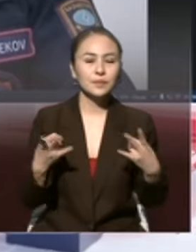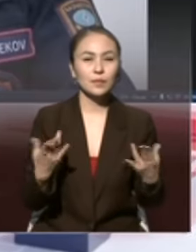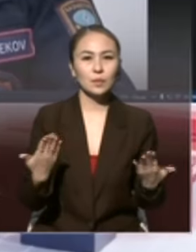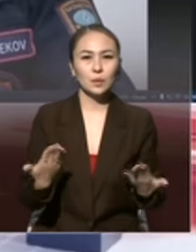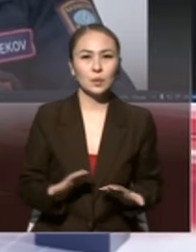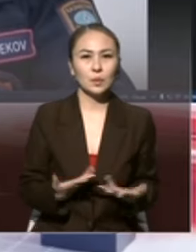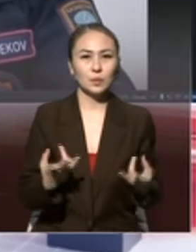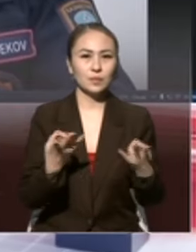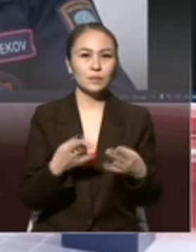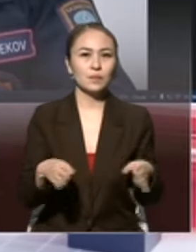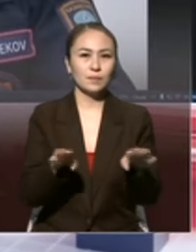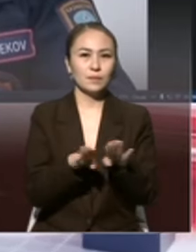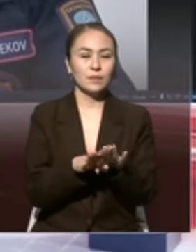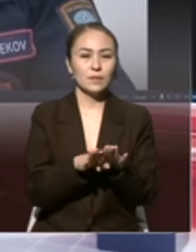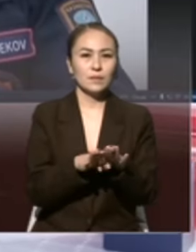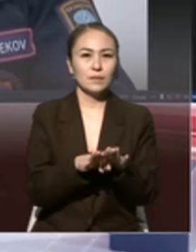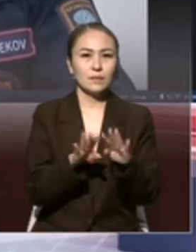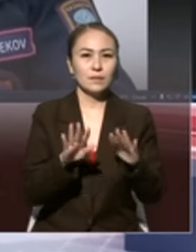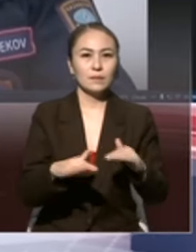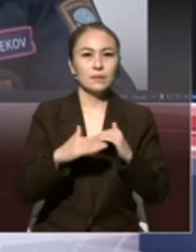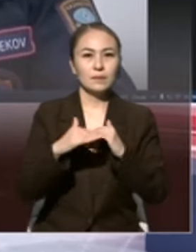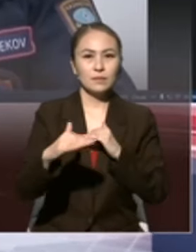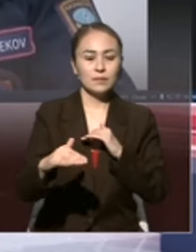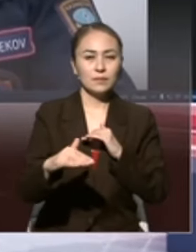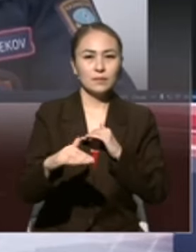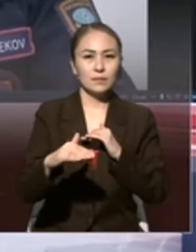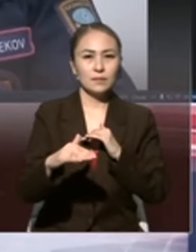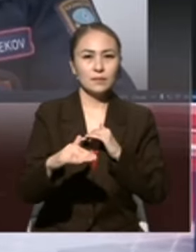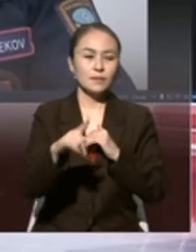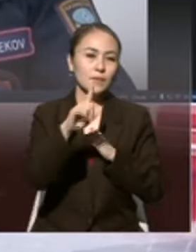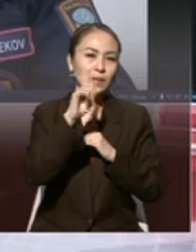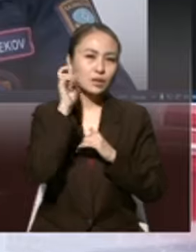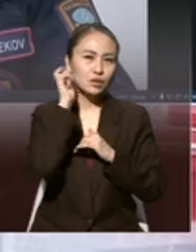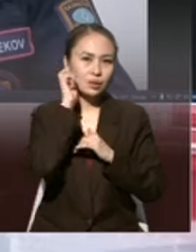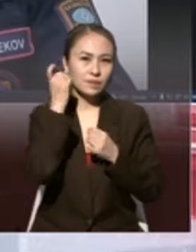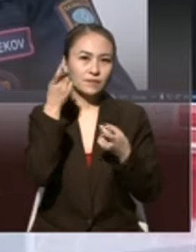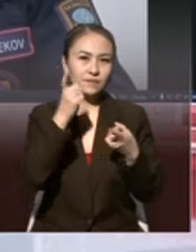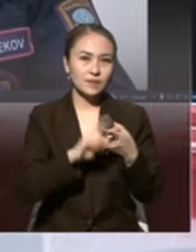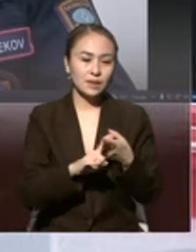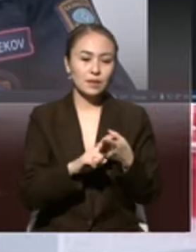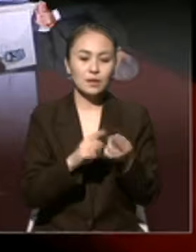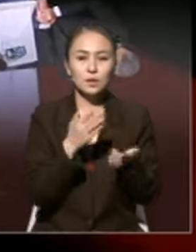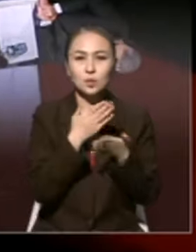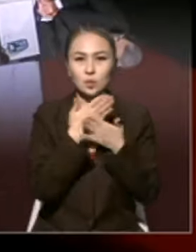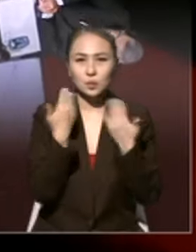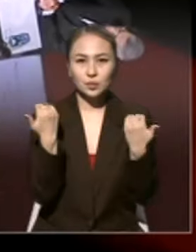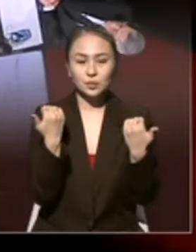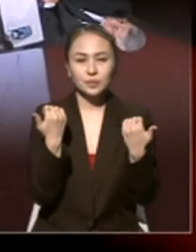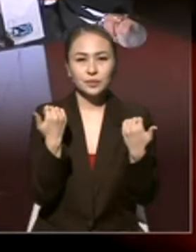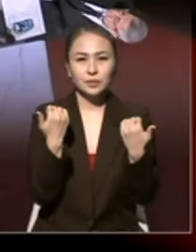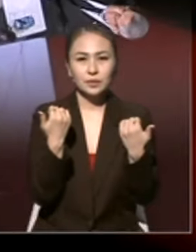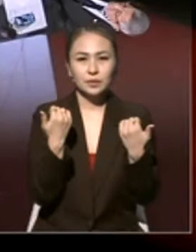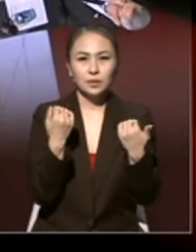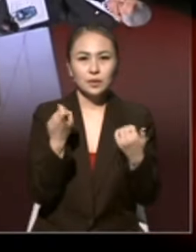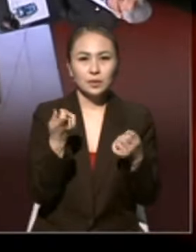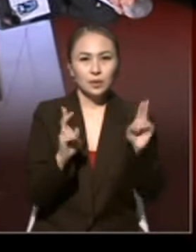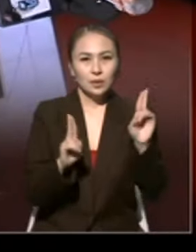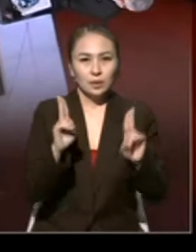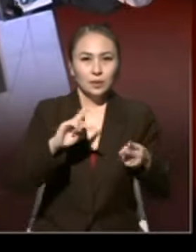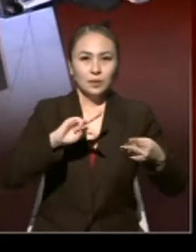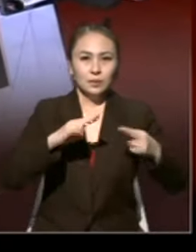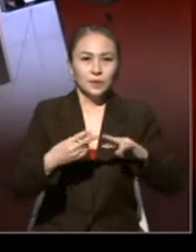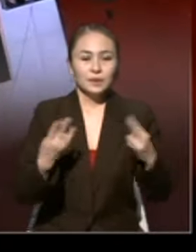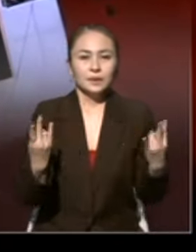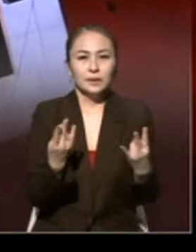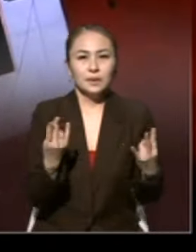керек, сол нәрсе яғни жақсы деңгейде алып келмеген. Яғни жүйені өзгерту керек дейсіз ғой.